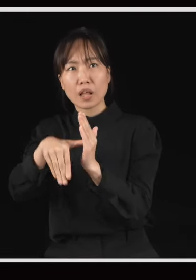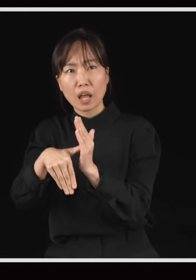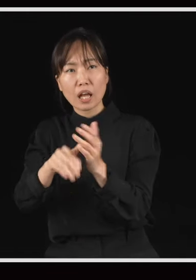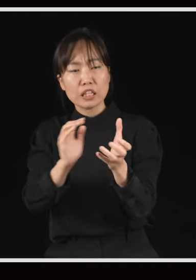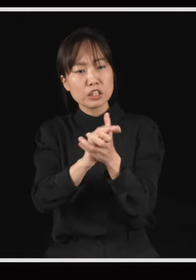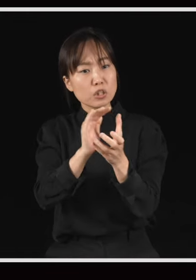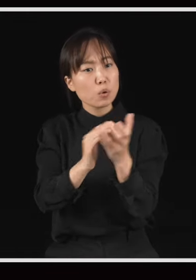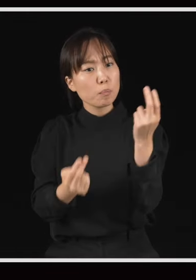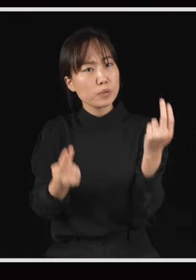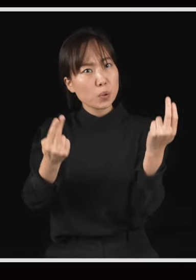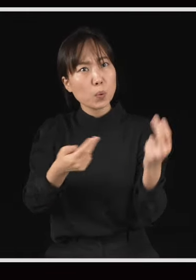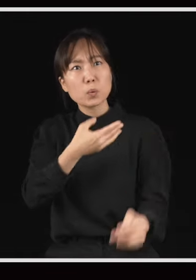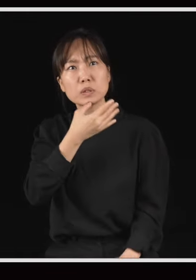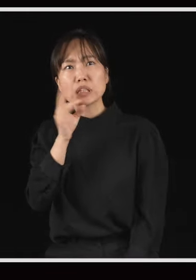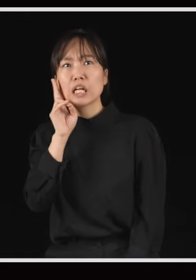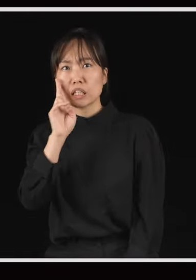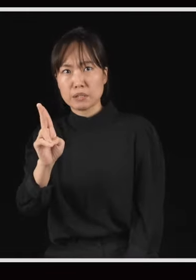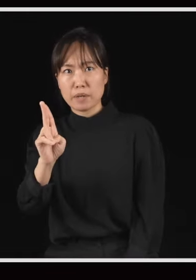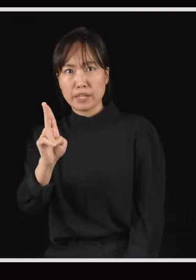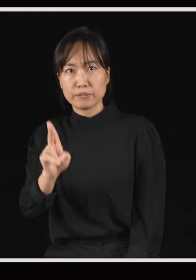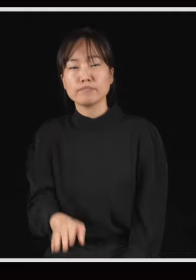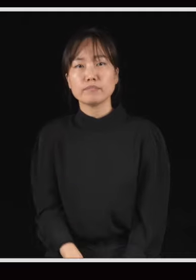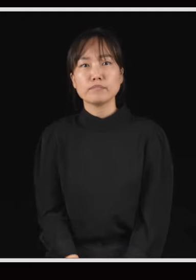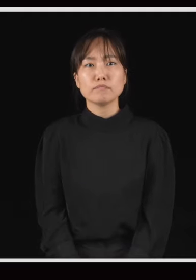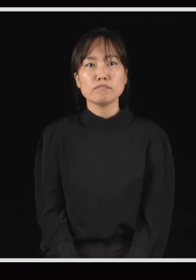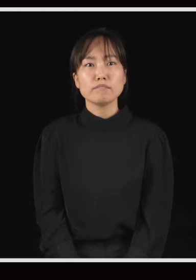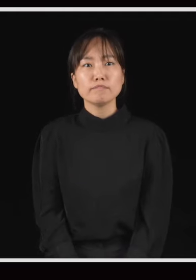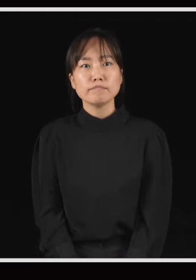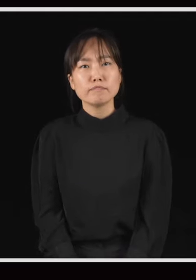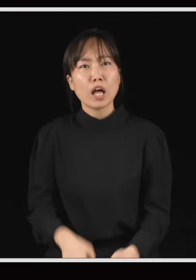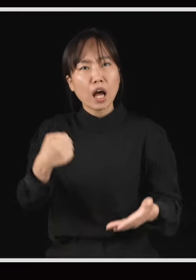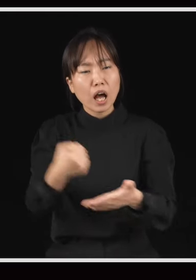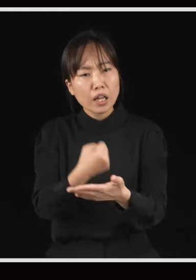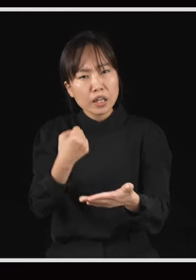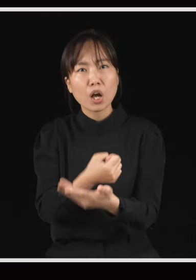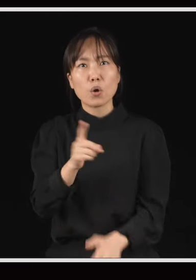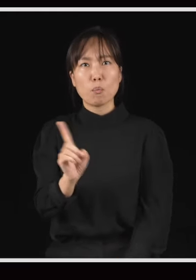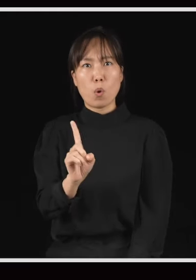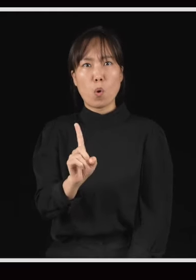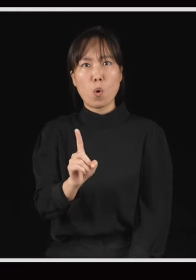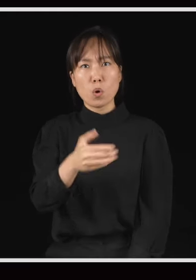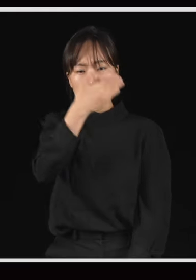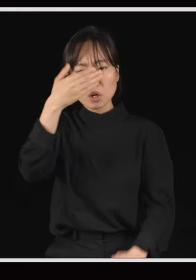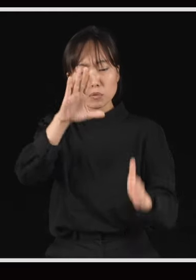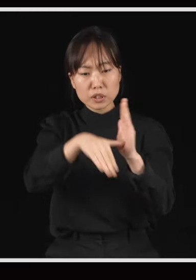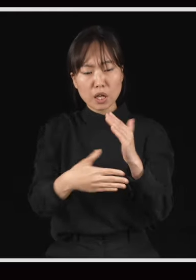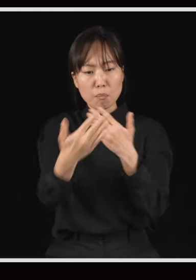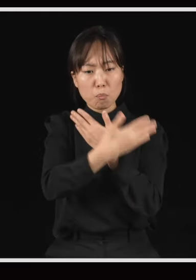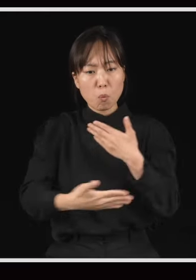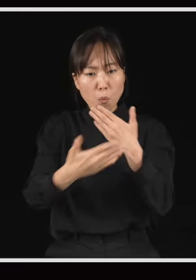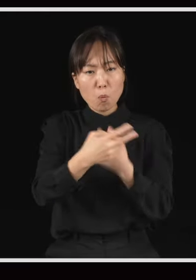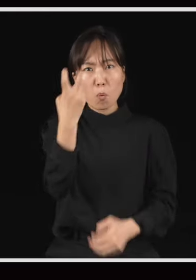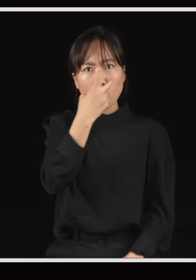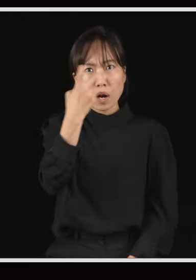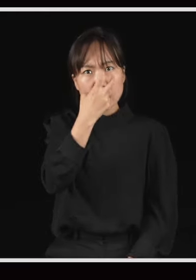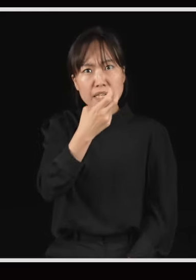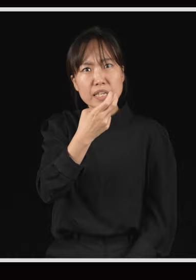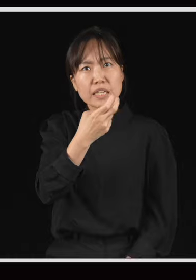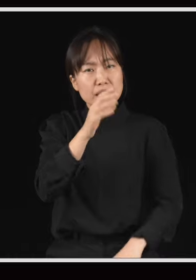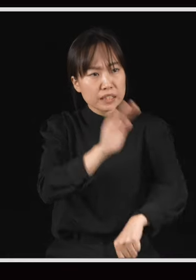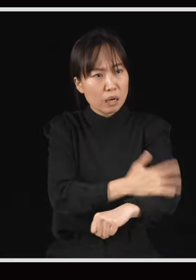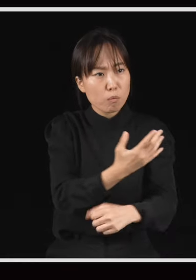됐을 때, 70대가 됐을 때 더 심한 노쇠가 된다는 거 잘 알려져 있습니다. 근데 안타까운 건 뭐냐면 젊었을 때 이렇게 대사 과잉이